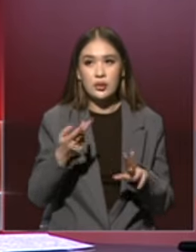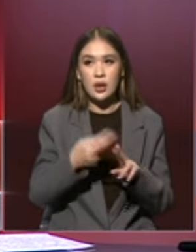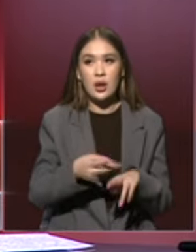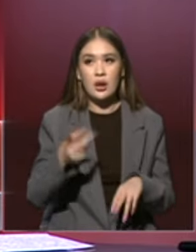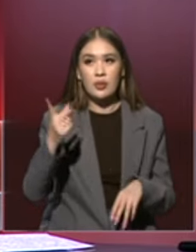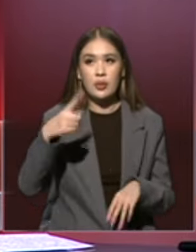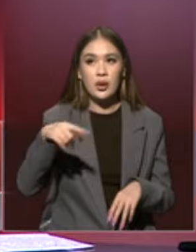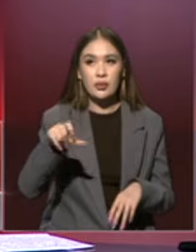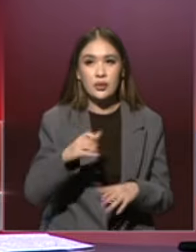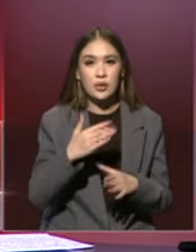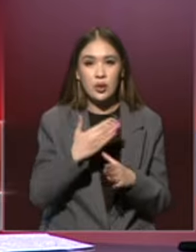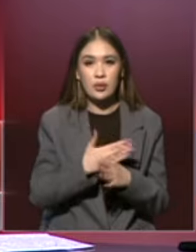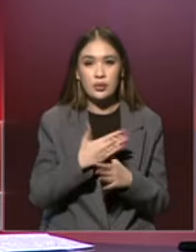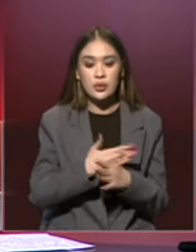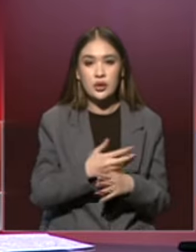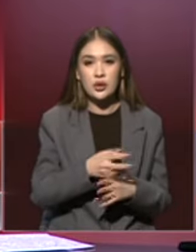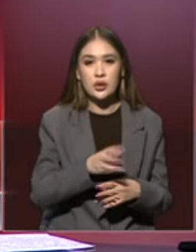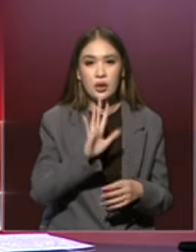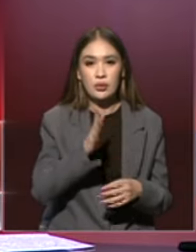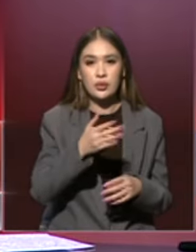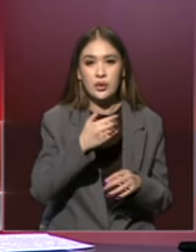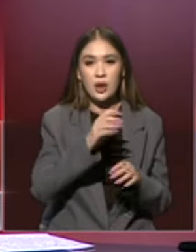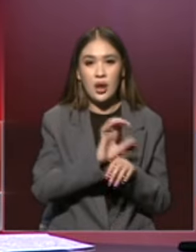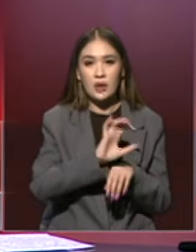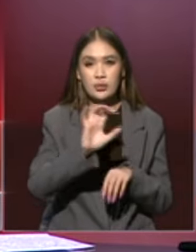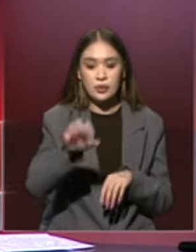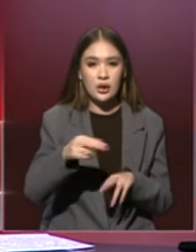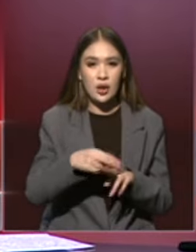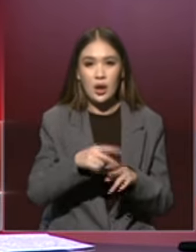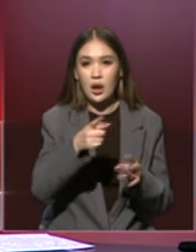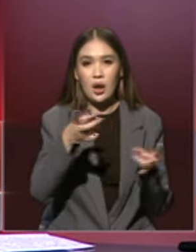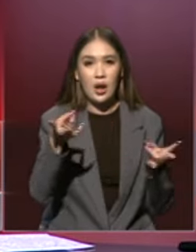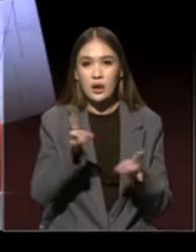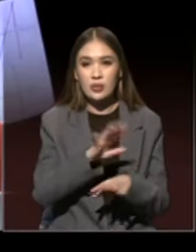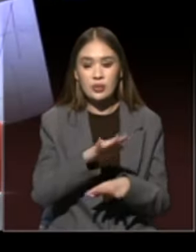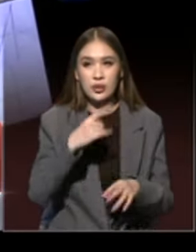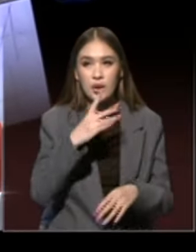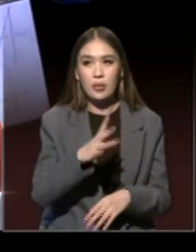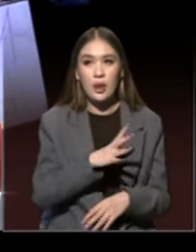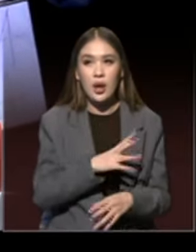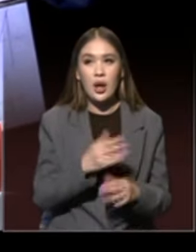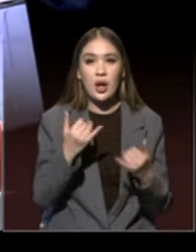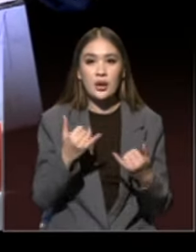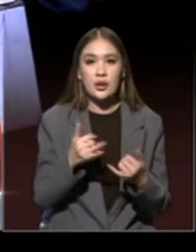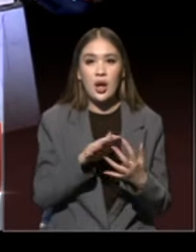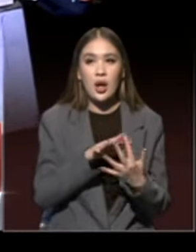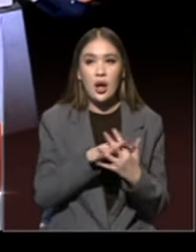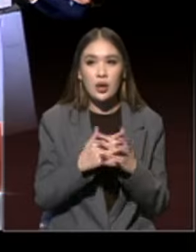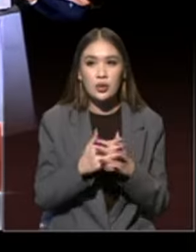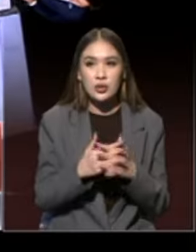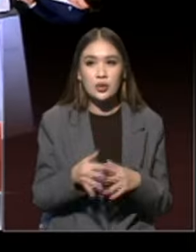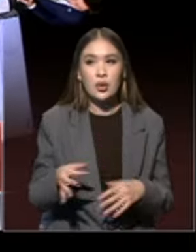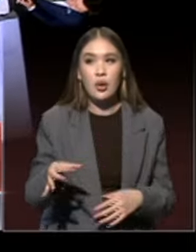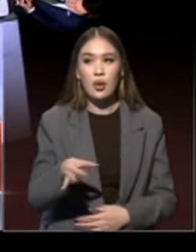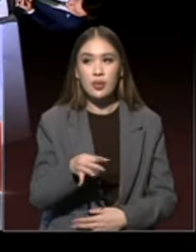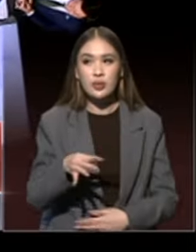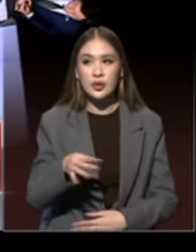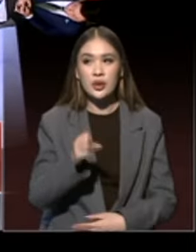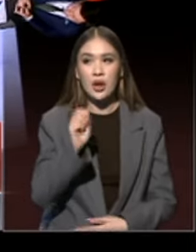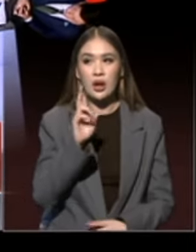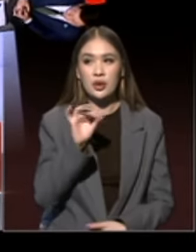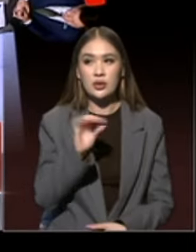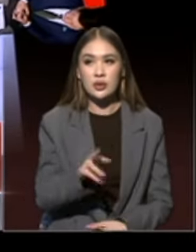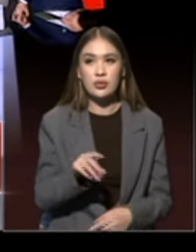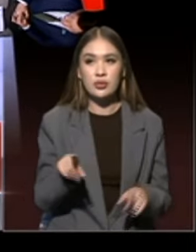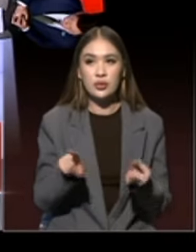кейін көмекшімді жіберемін, мынардан бәрі қалмасын» деп. Сондықтан бүгінгі ауылдың, ауданның, облыстың әкімдері сол